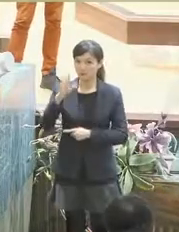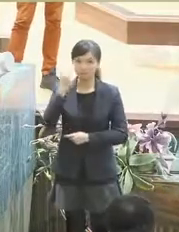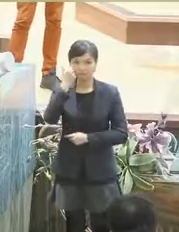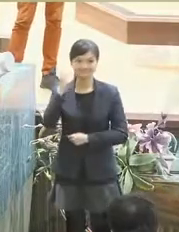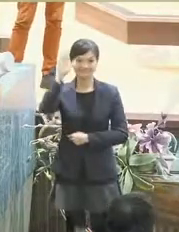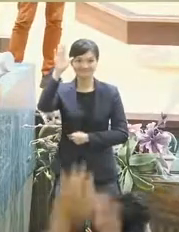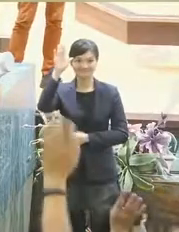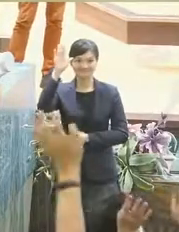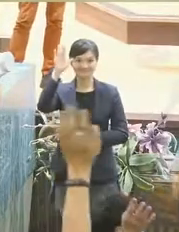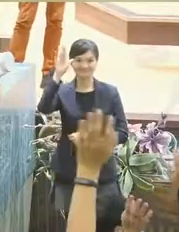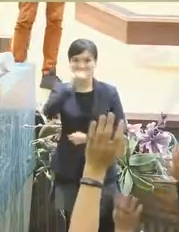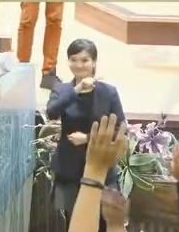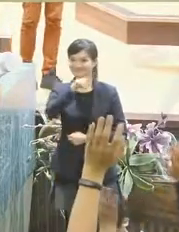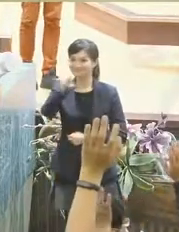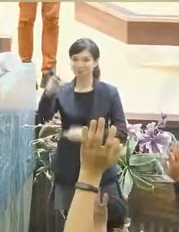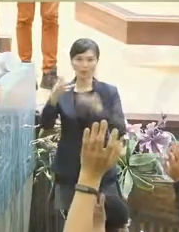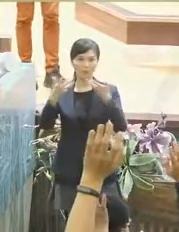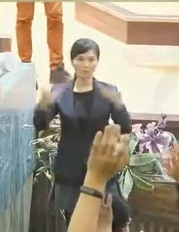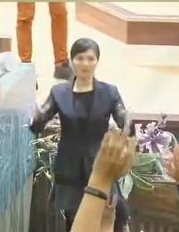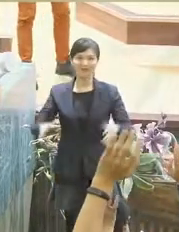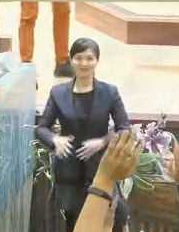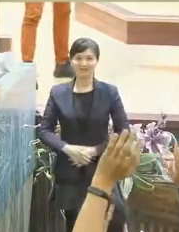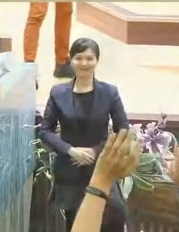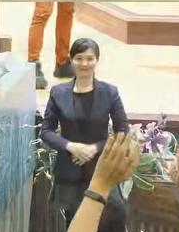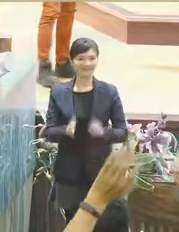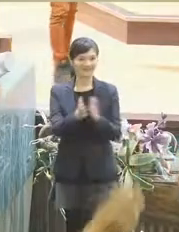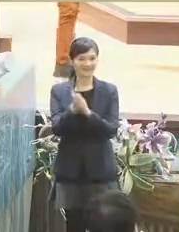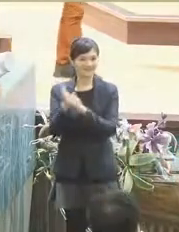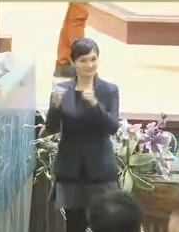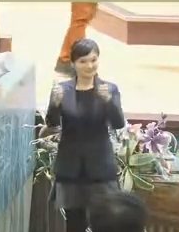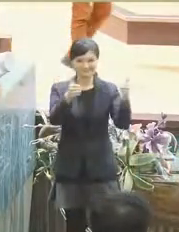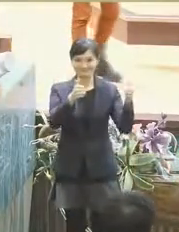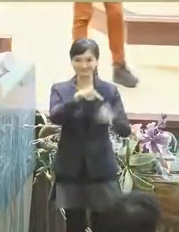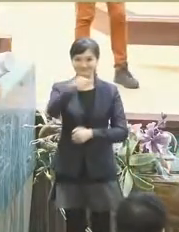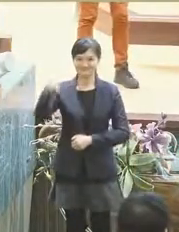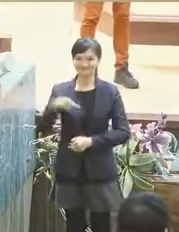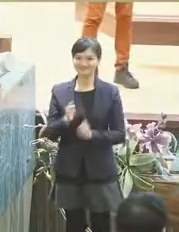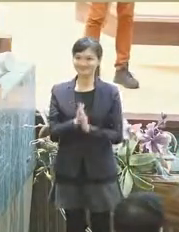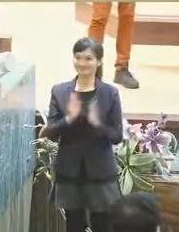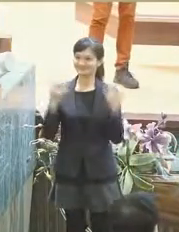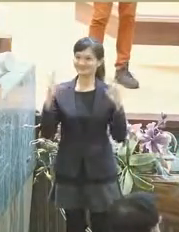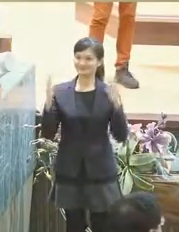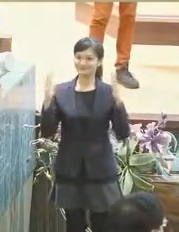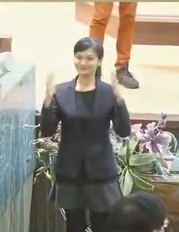以举手一下吗？哇，非常多，谢谢大家，谢谢大家。